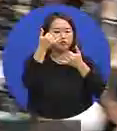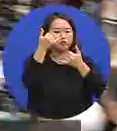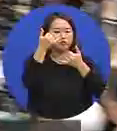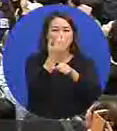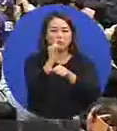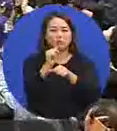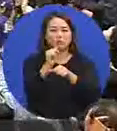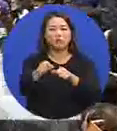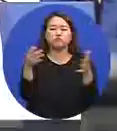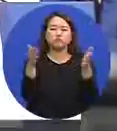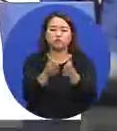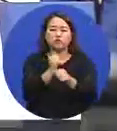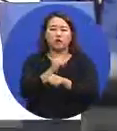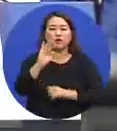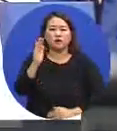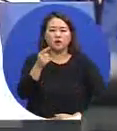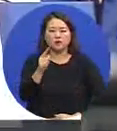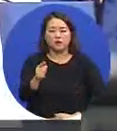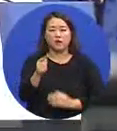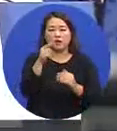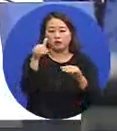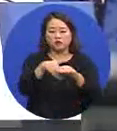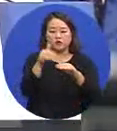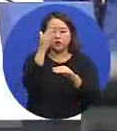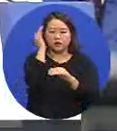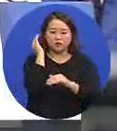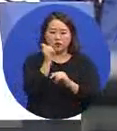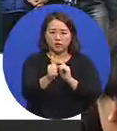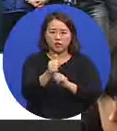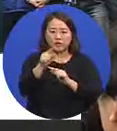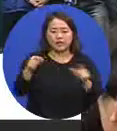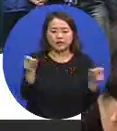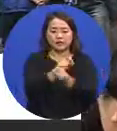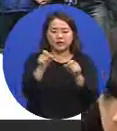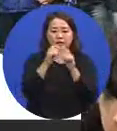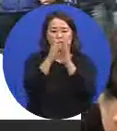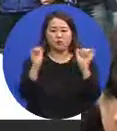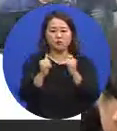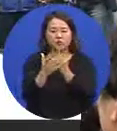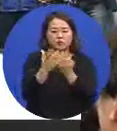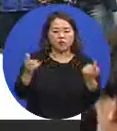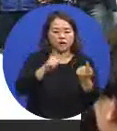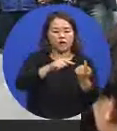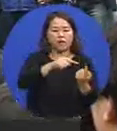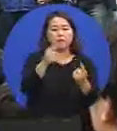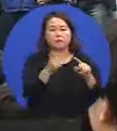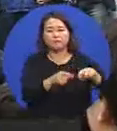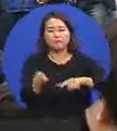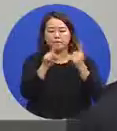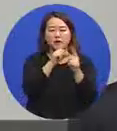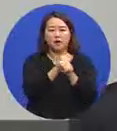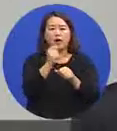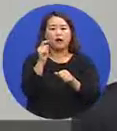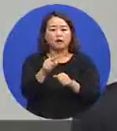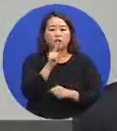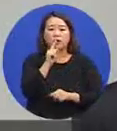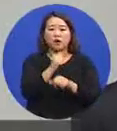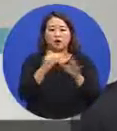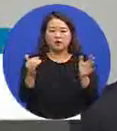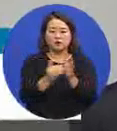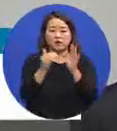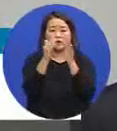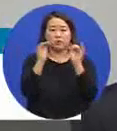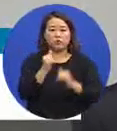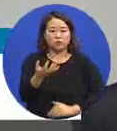대선 과정에서 인사 등 전북 홀대를 바로잡는 동시에 전북만의 몫을 챙기겠다고 약속했습니다. 전북목을 찾기